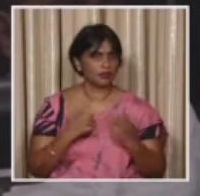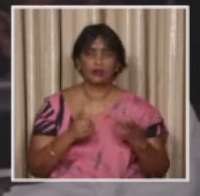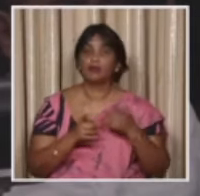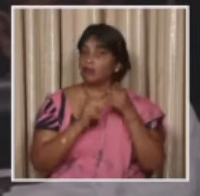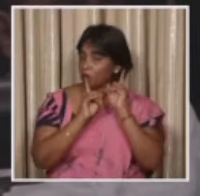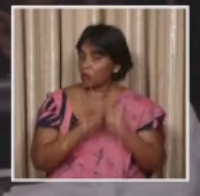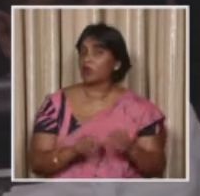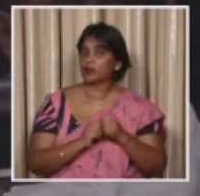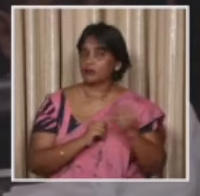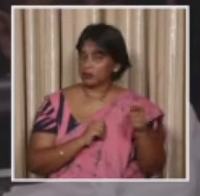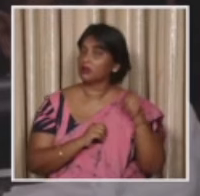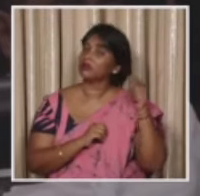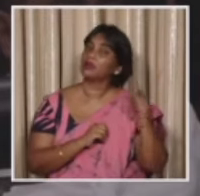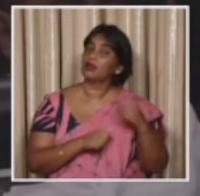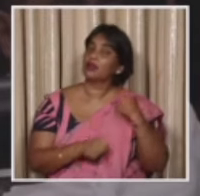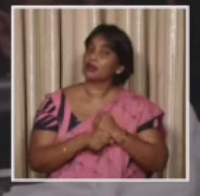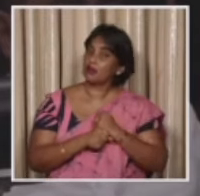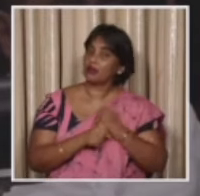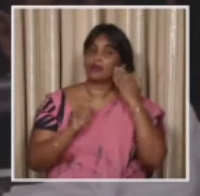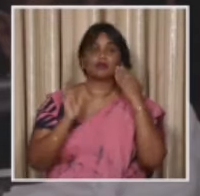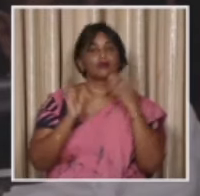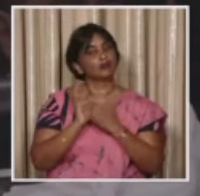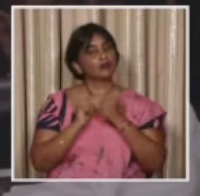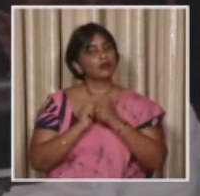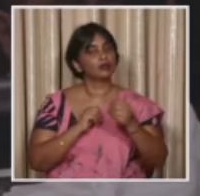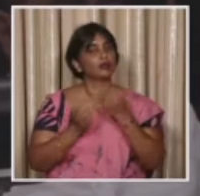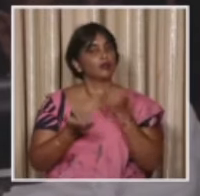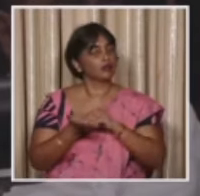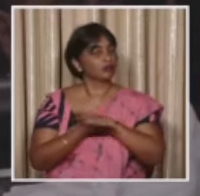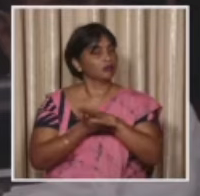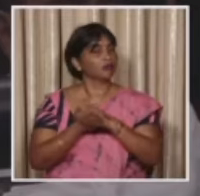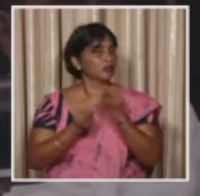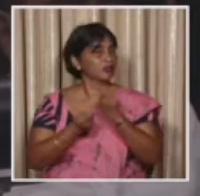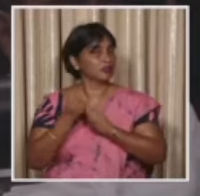කළ යුත්තේ. එතකොට රාජ්‍ය අංශයේ තියෙන ඒවා ප්‍රතිගත කරලා